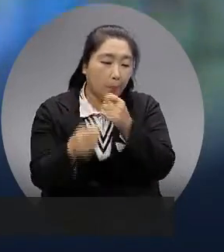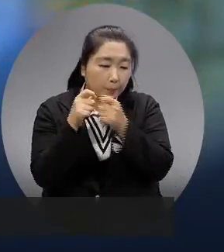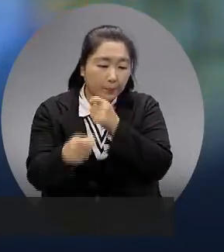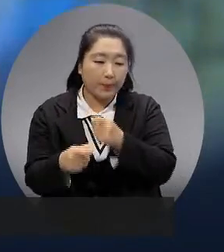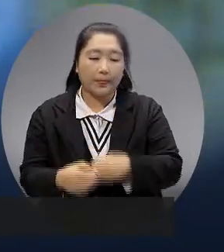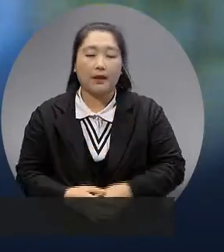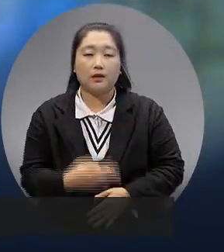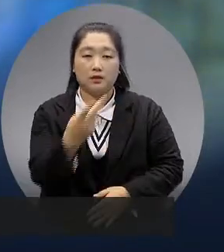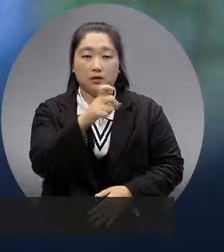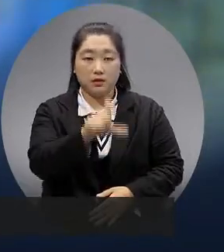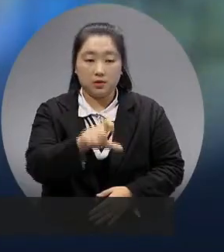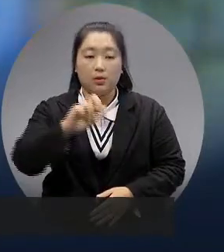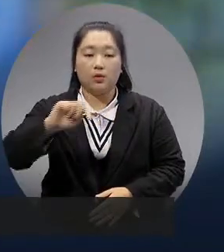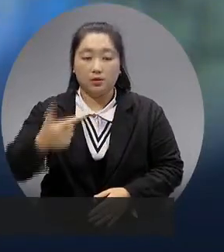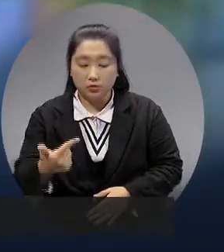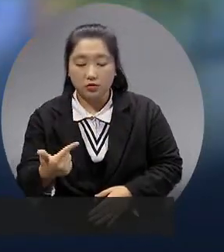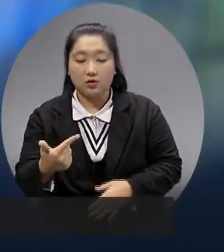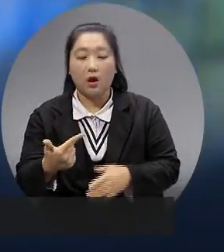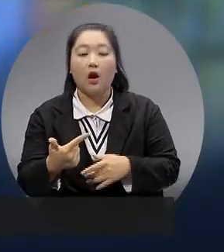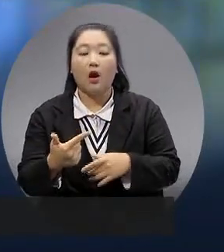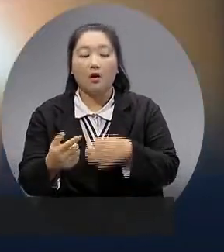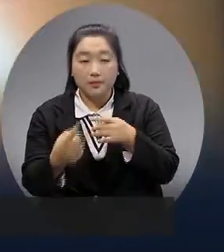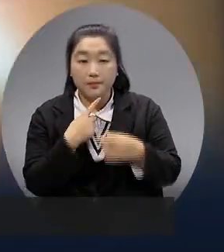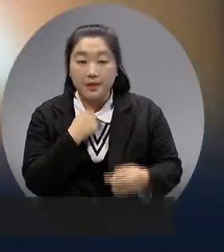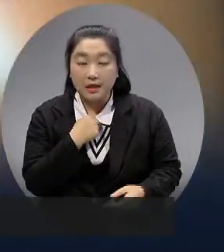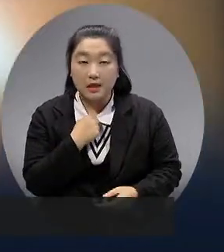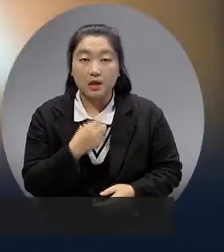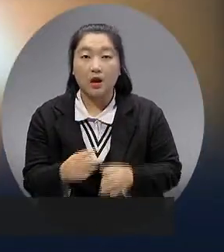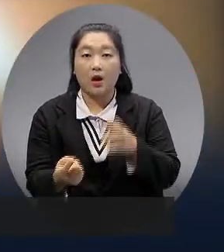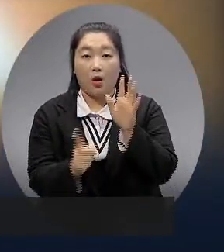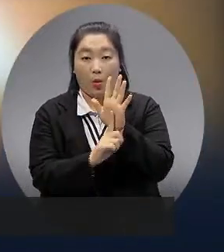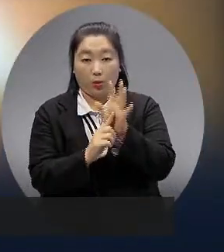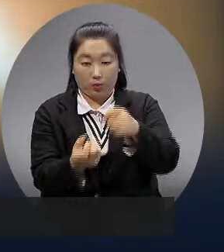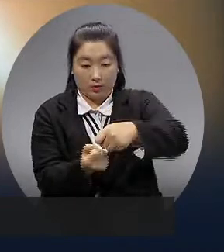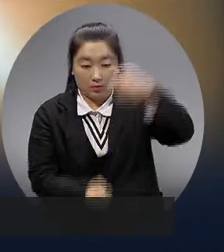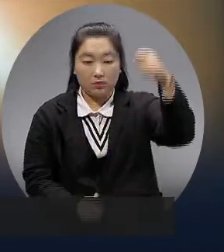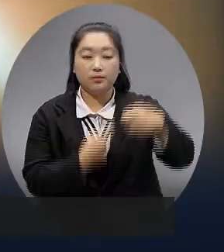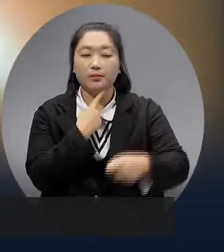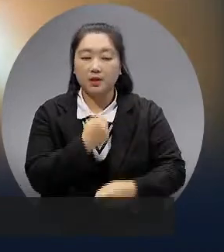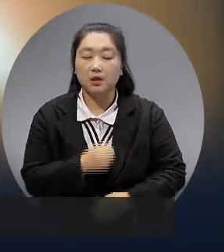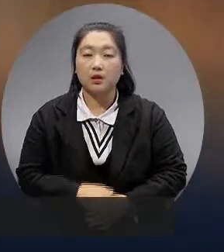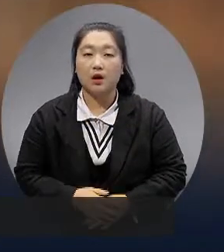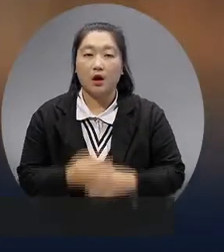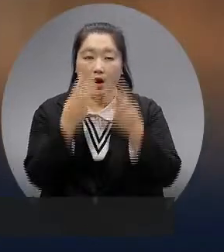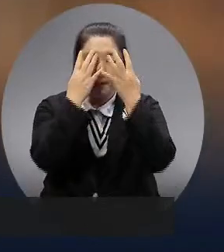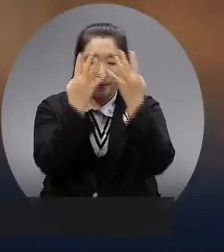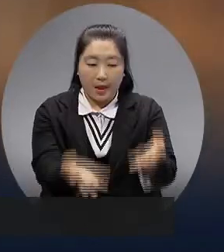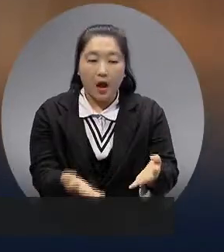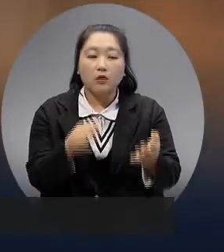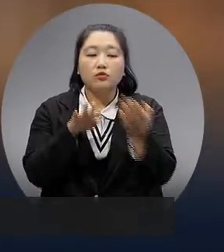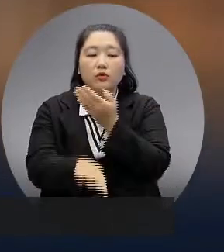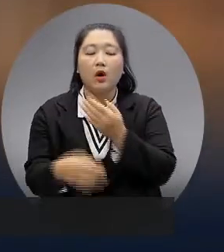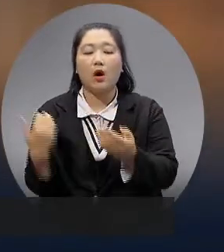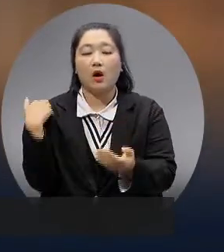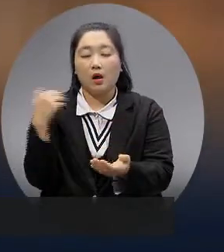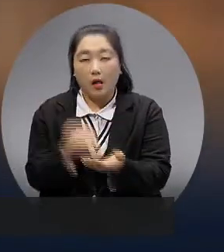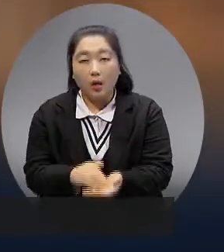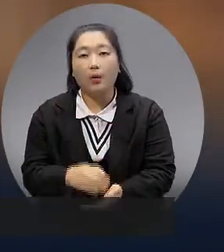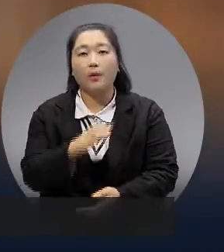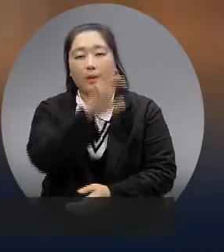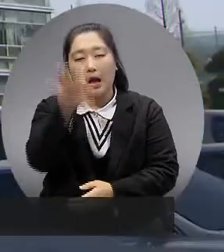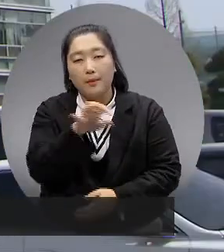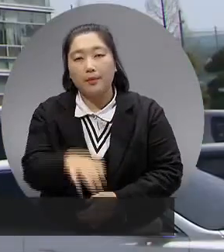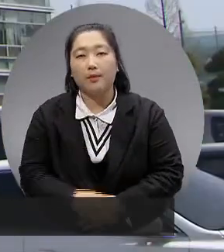있고 15년도, 16년도에도 하다가 이제 수배도 되고 했었고 다시 이제 출소 후 재차 동일한 수법의